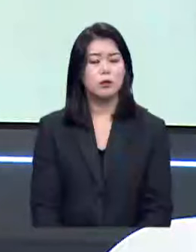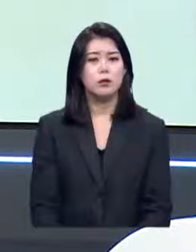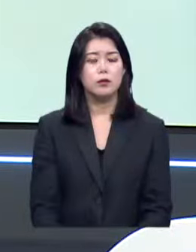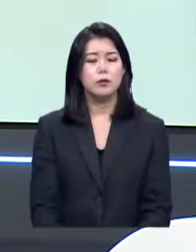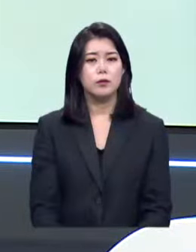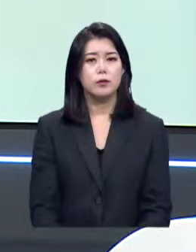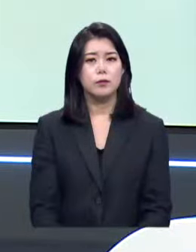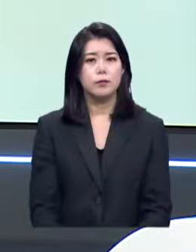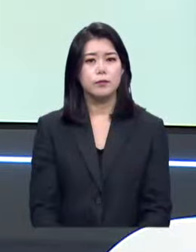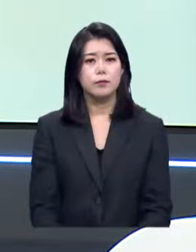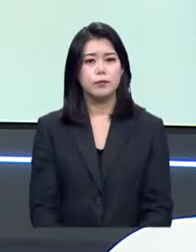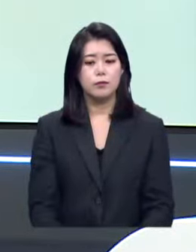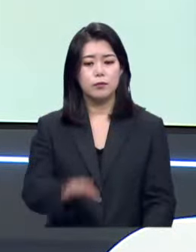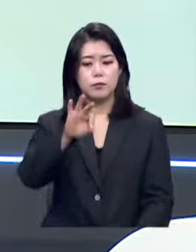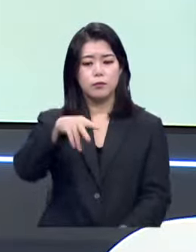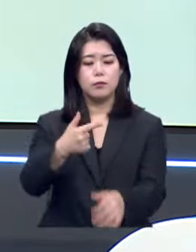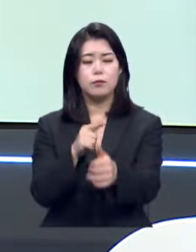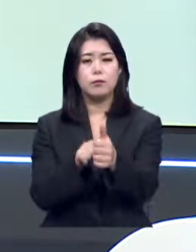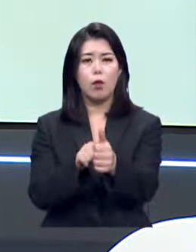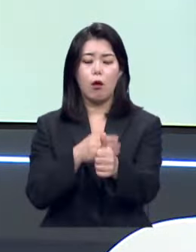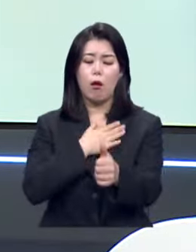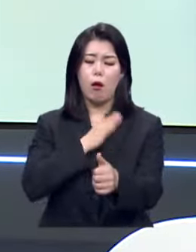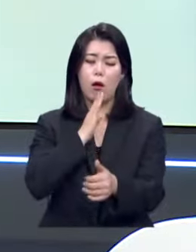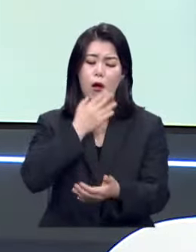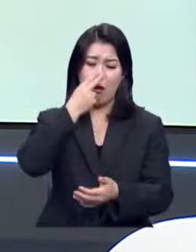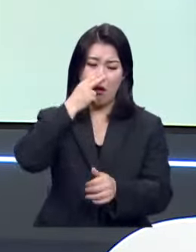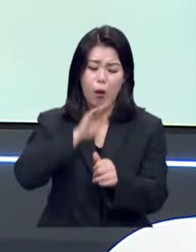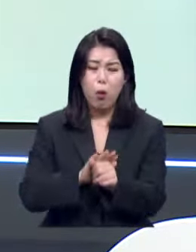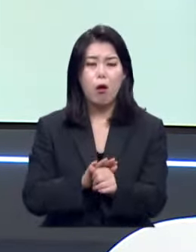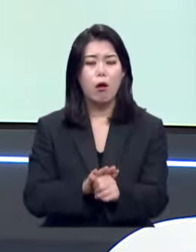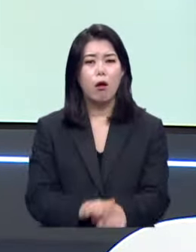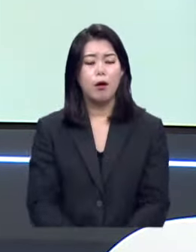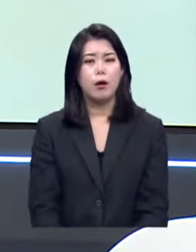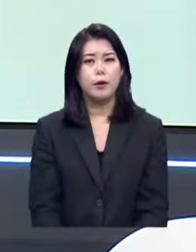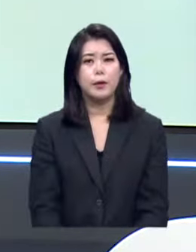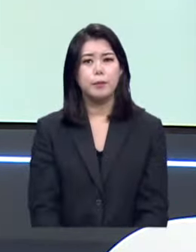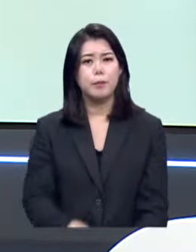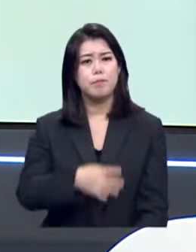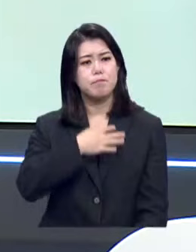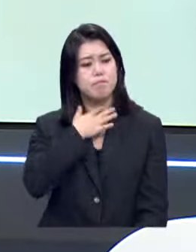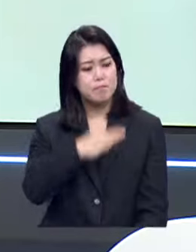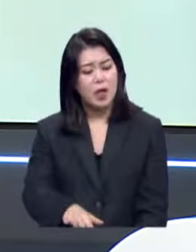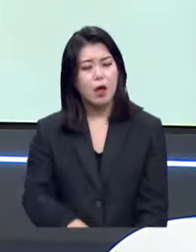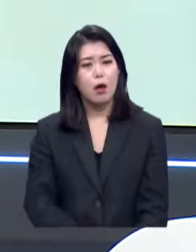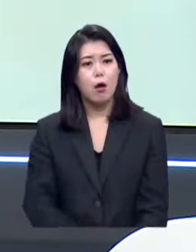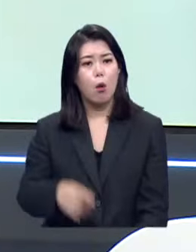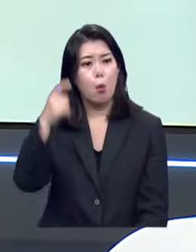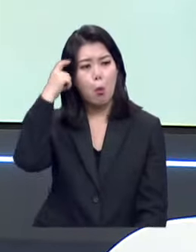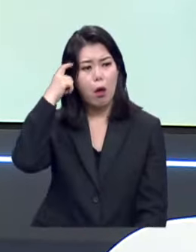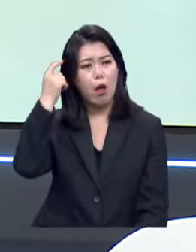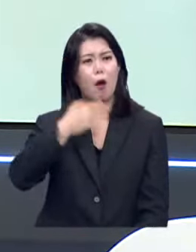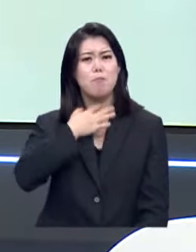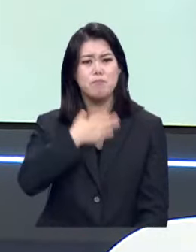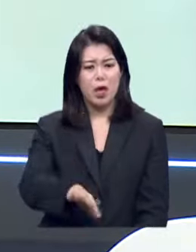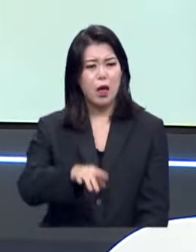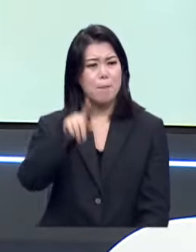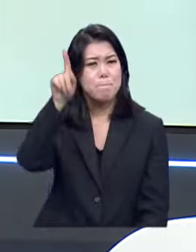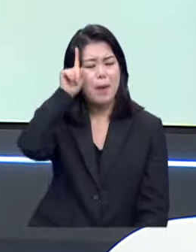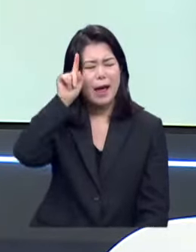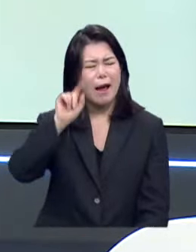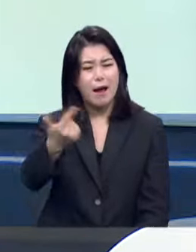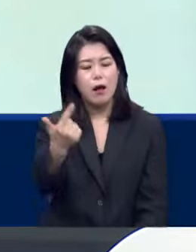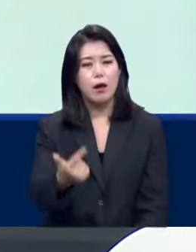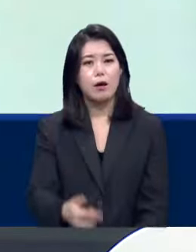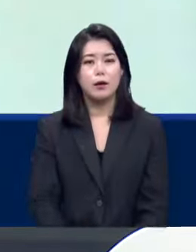없어요네 윤상현 의원들이 억울한 모습이에요 없어요 왜요 없어요 100%